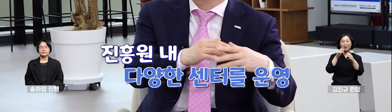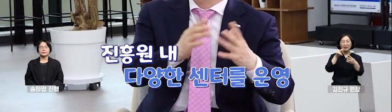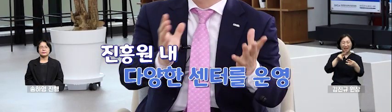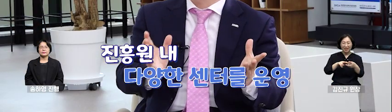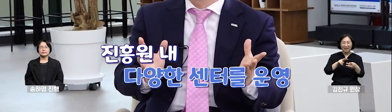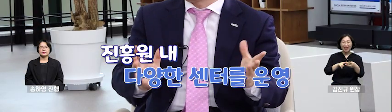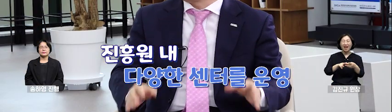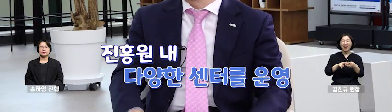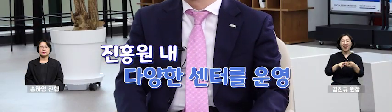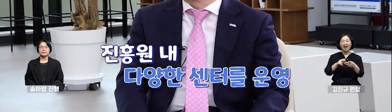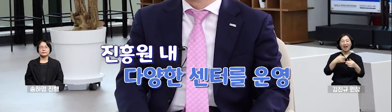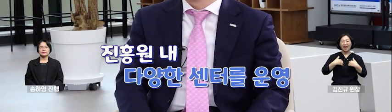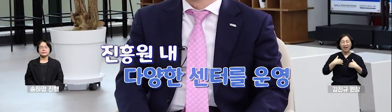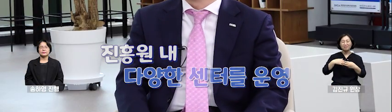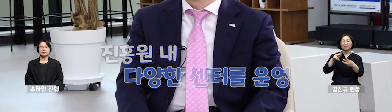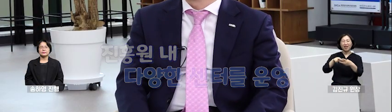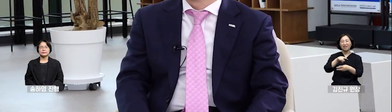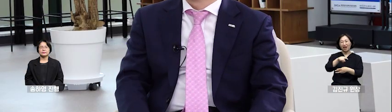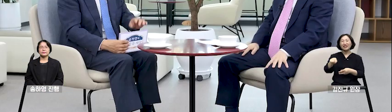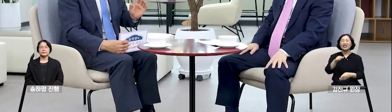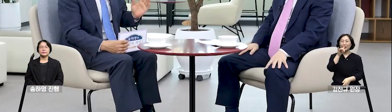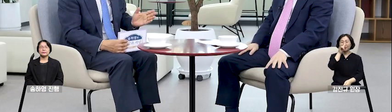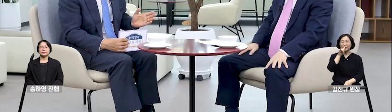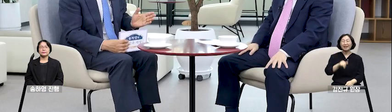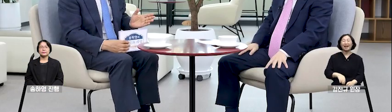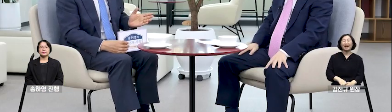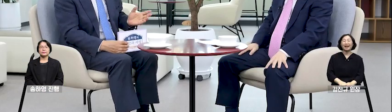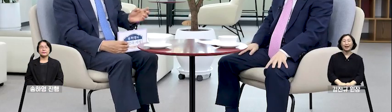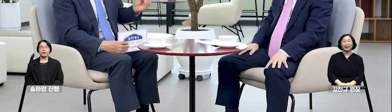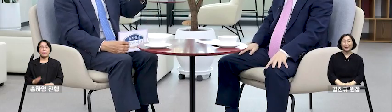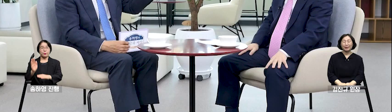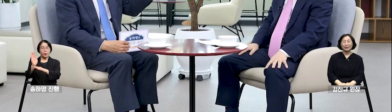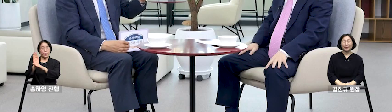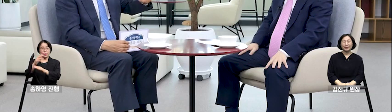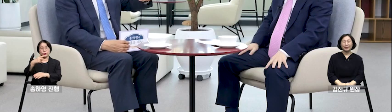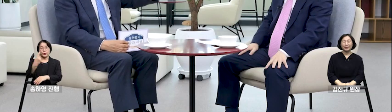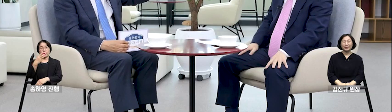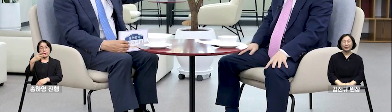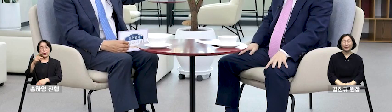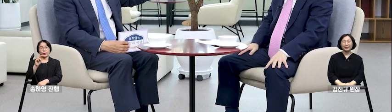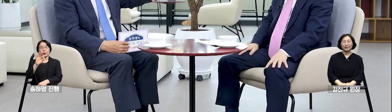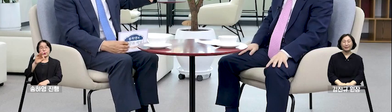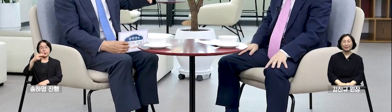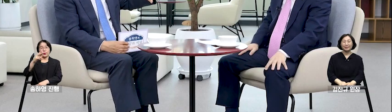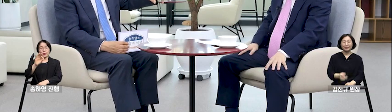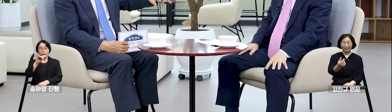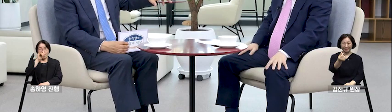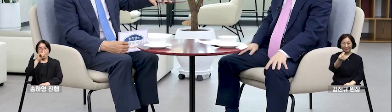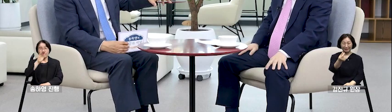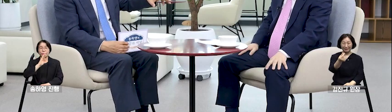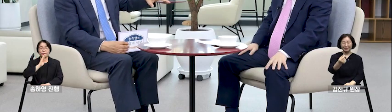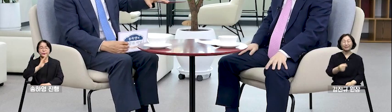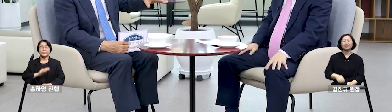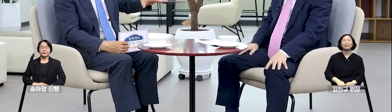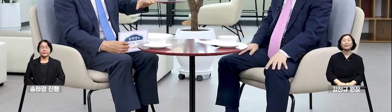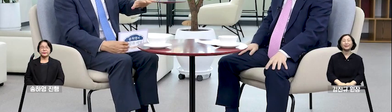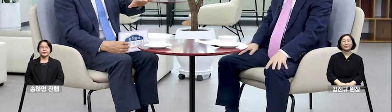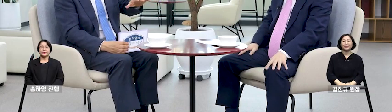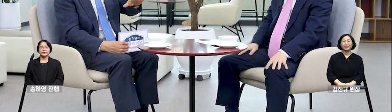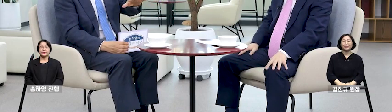뭐 여러가지 센터를 가지고 있습니까 번호로 그러니까 도령 도 엑스포장 근처에 있지 왜 그렇습니까 예